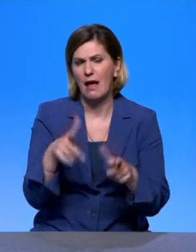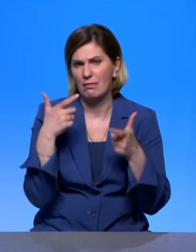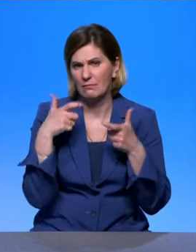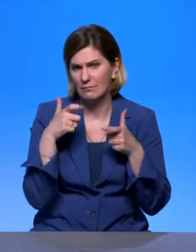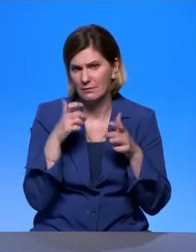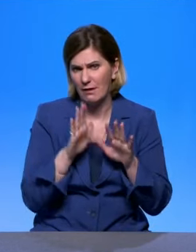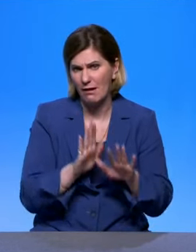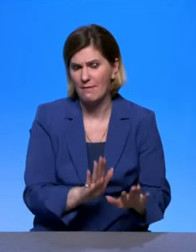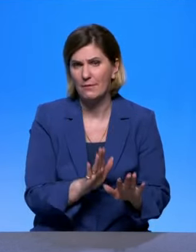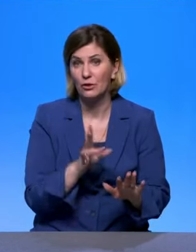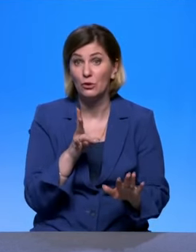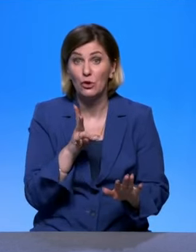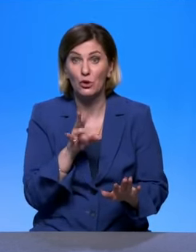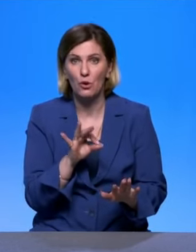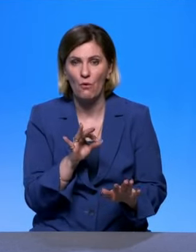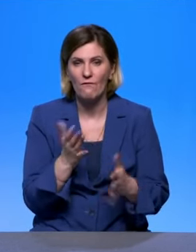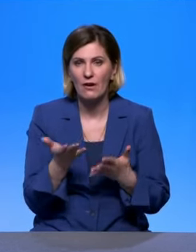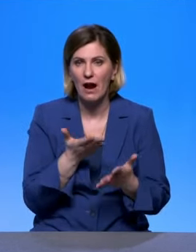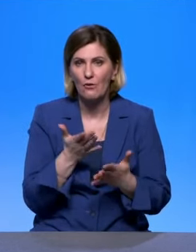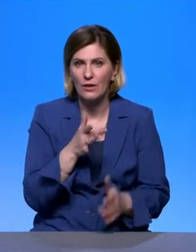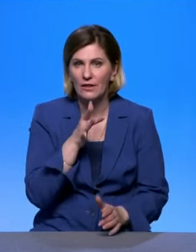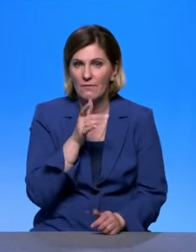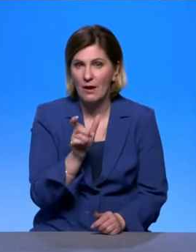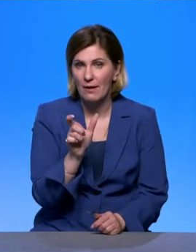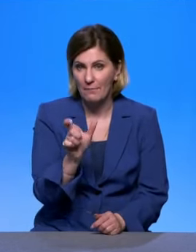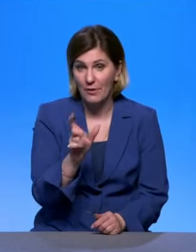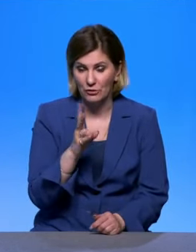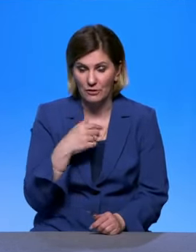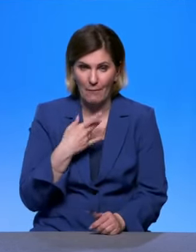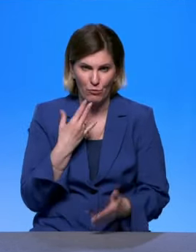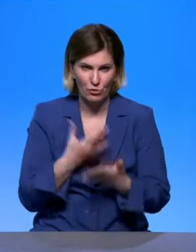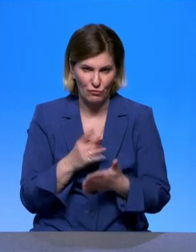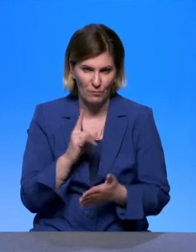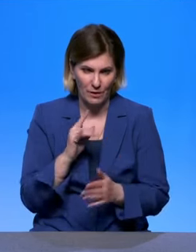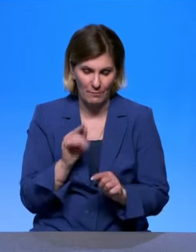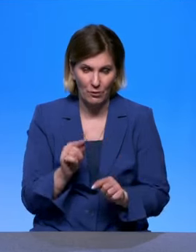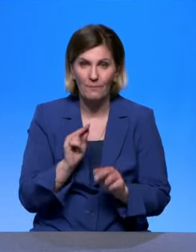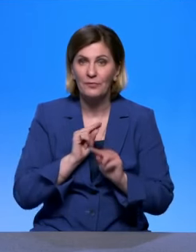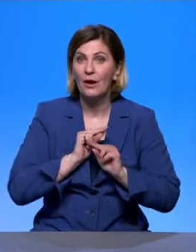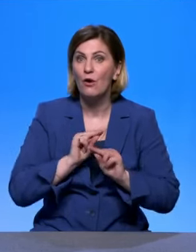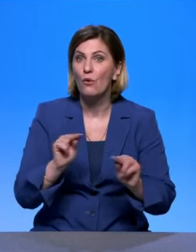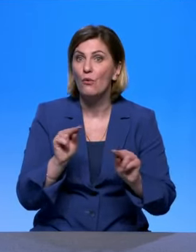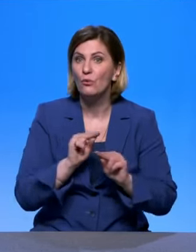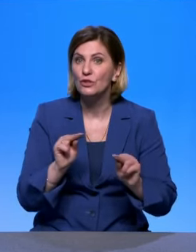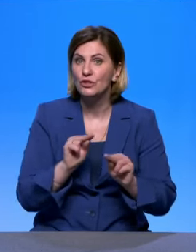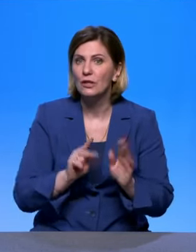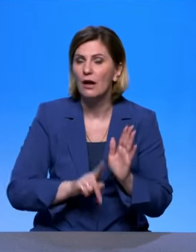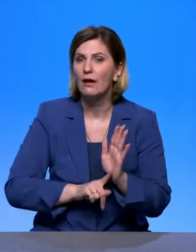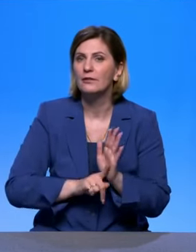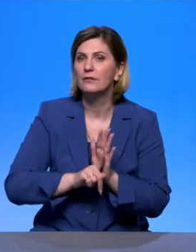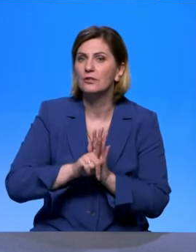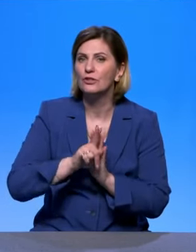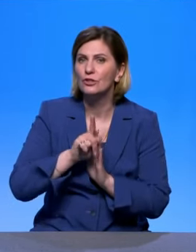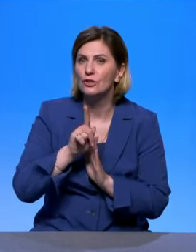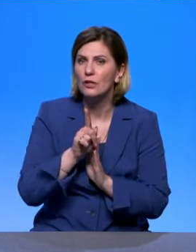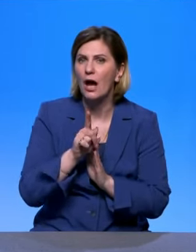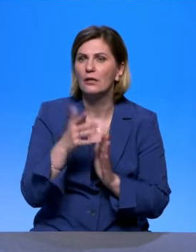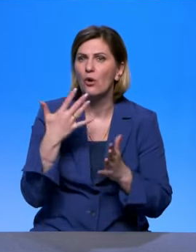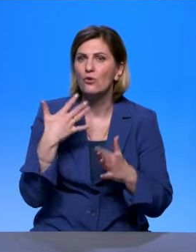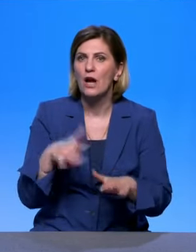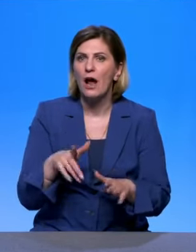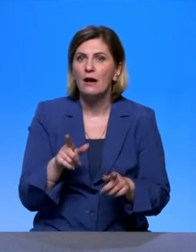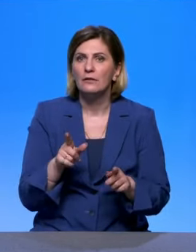Но в какой-то момент, я, например, по своему ребенку смотрю, учителя как будто бы начинают чуть-чуть нагнетать. Они говорят,